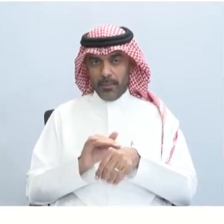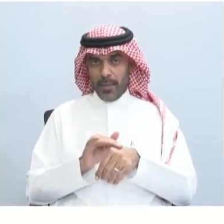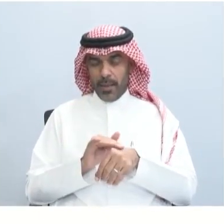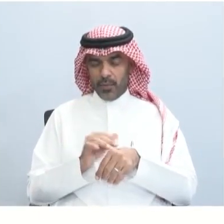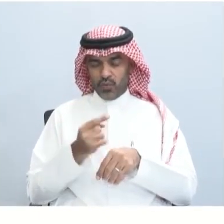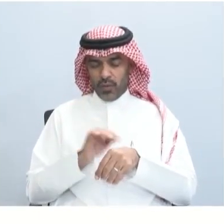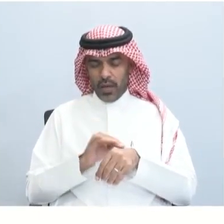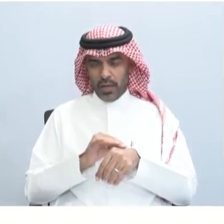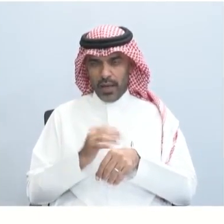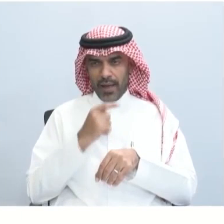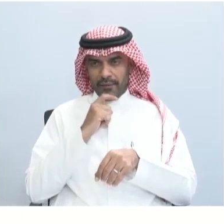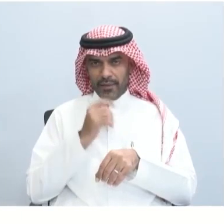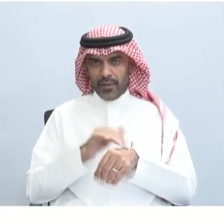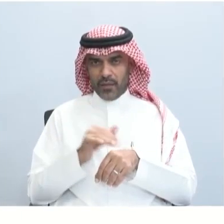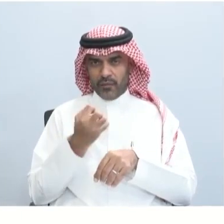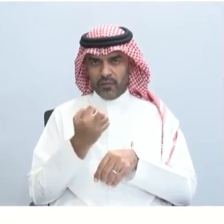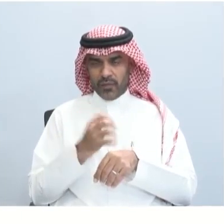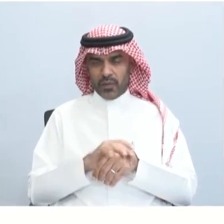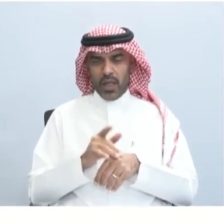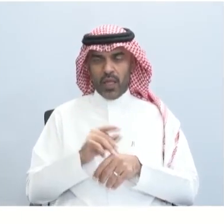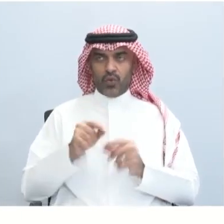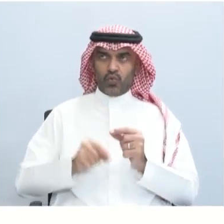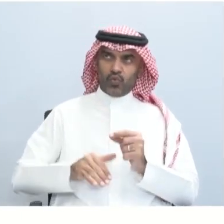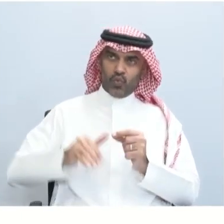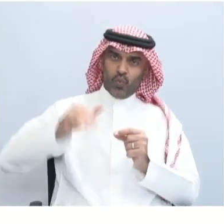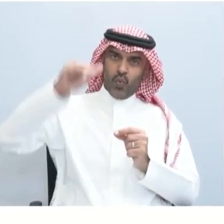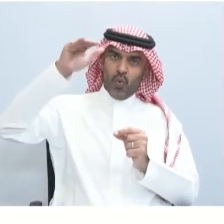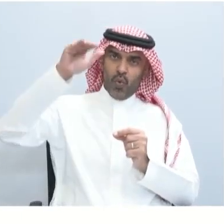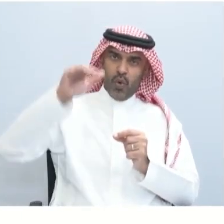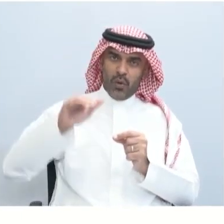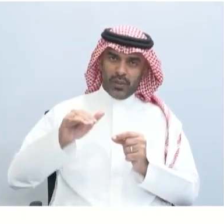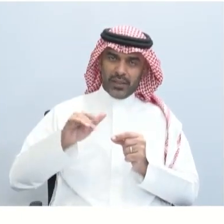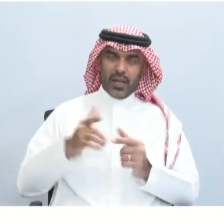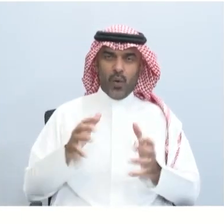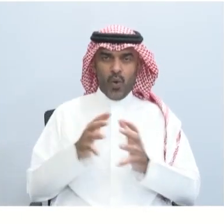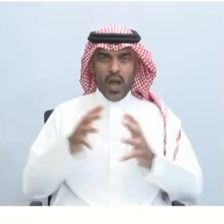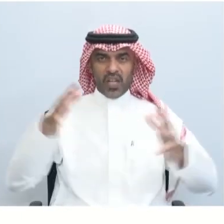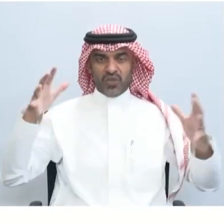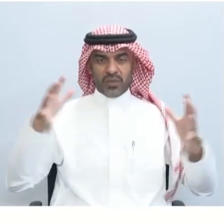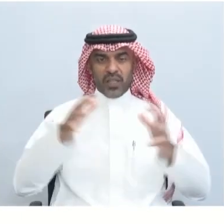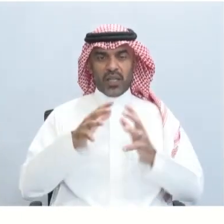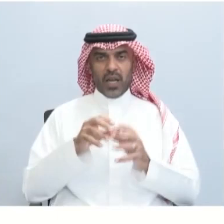وايضا الطول او الحجم او حتى الكتله